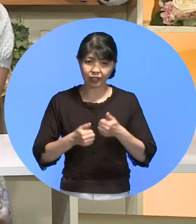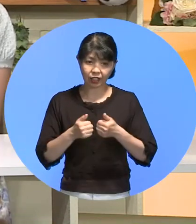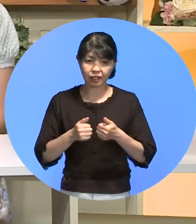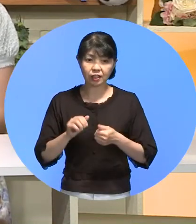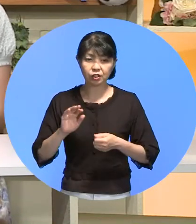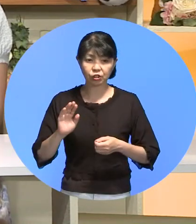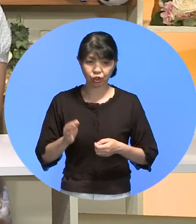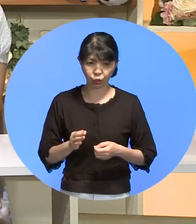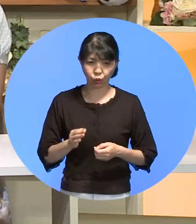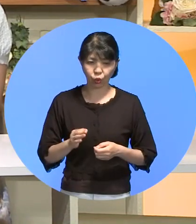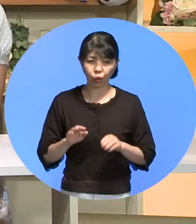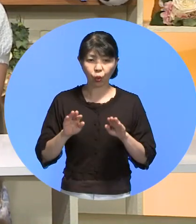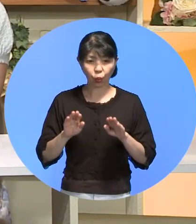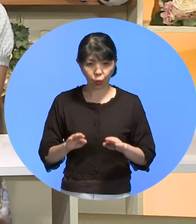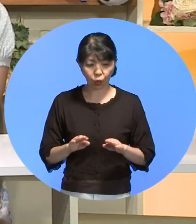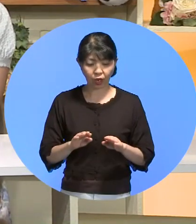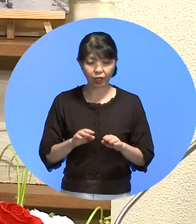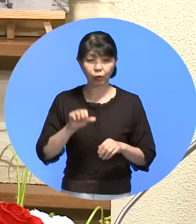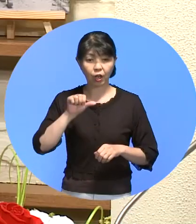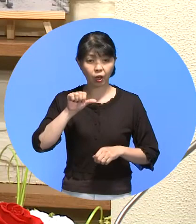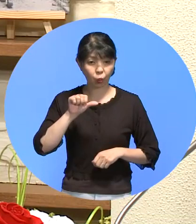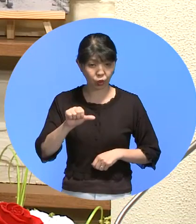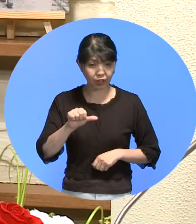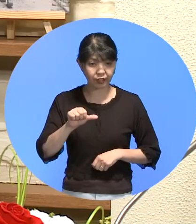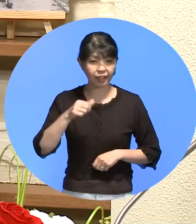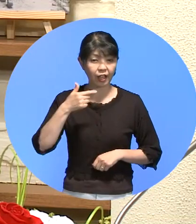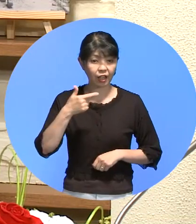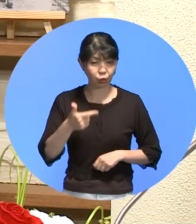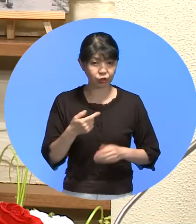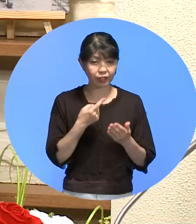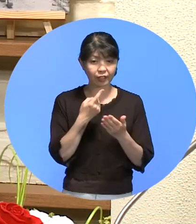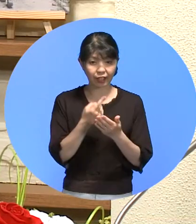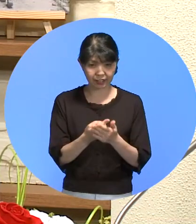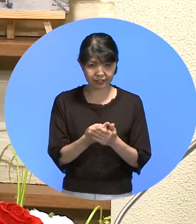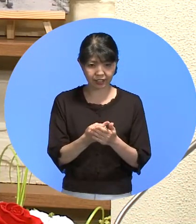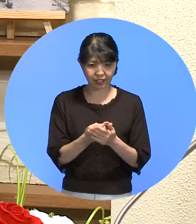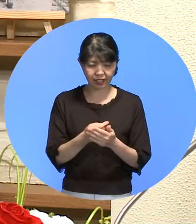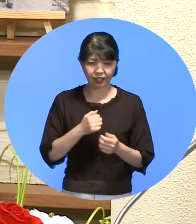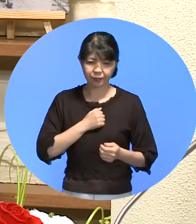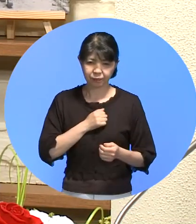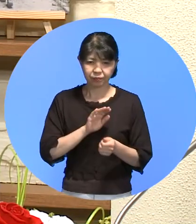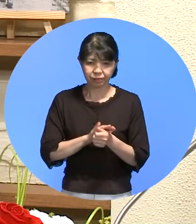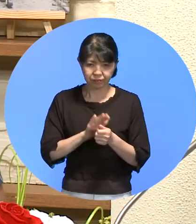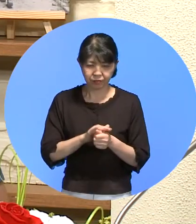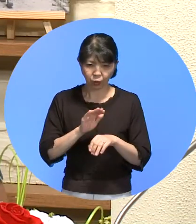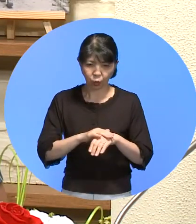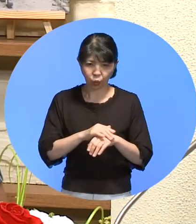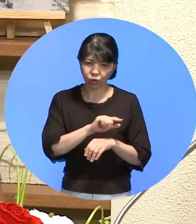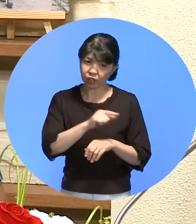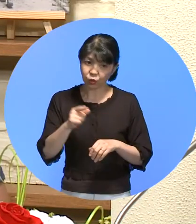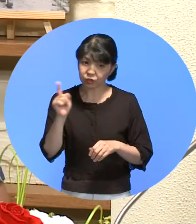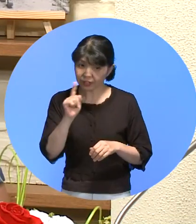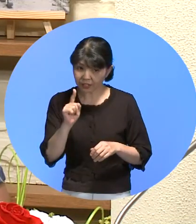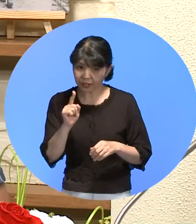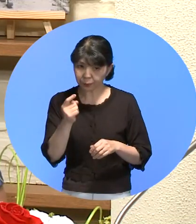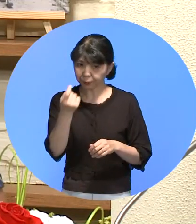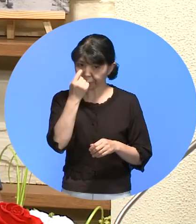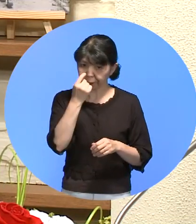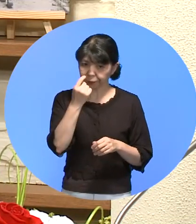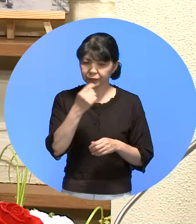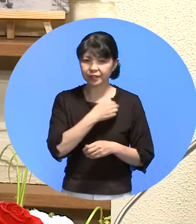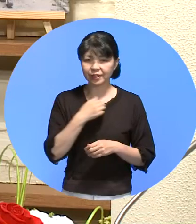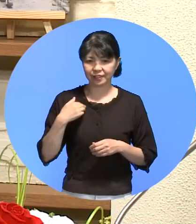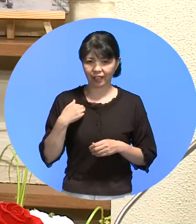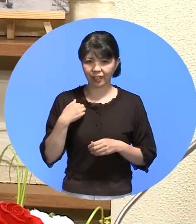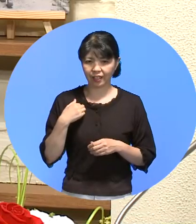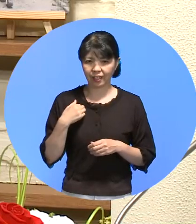里子ども見てかるラリーなんですけれども、 はい、 今回小学校5年生6年生が参加して、人命救助のね、いろんなことを勉強したということ